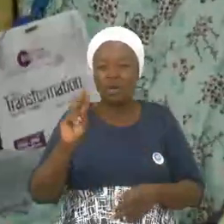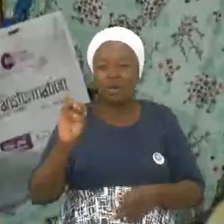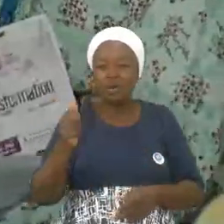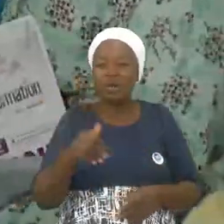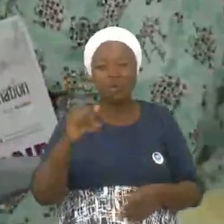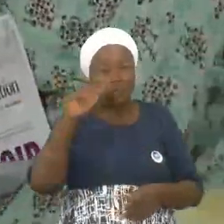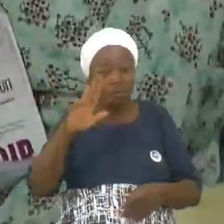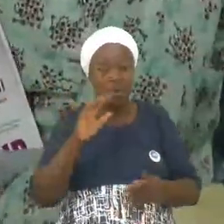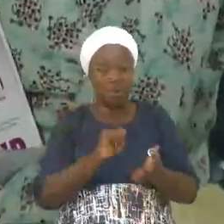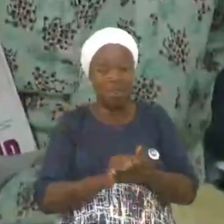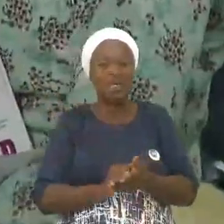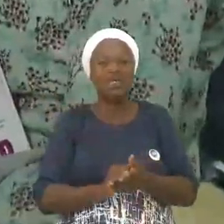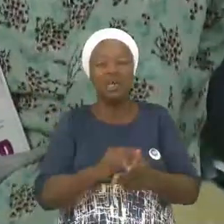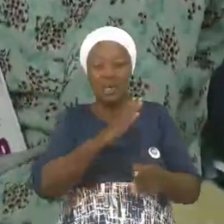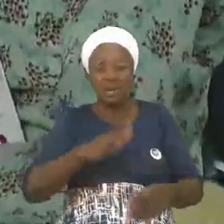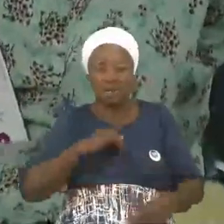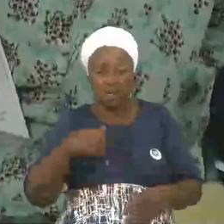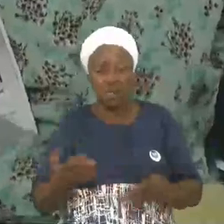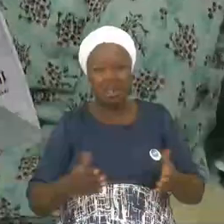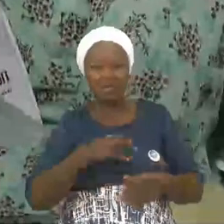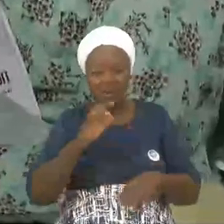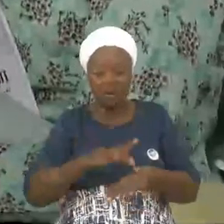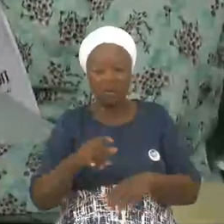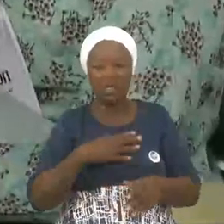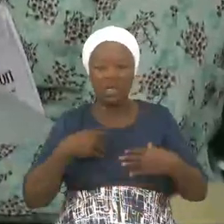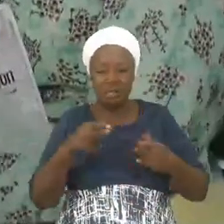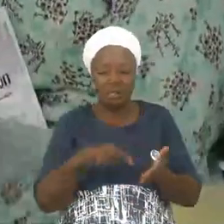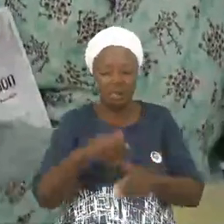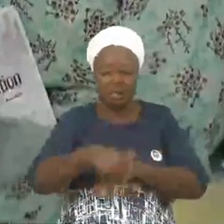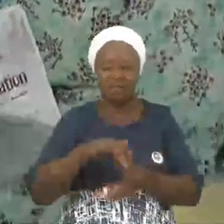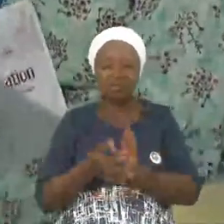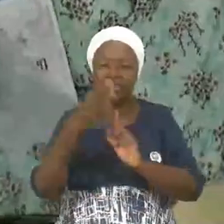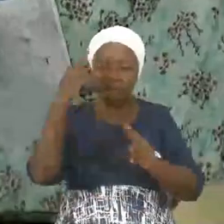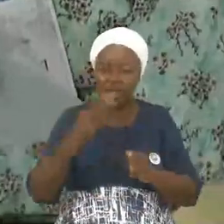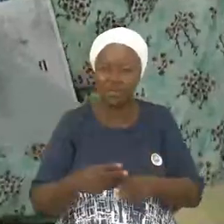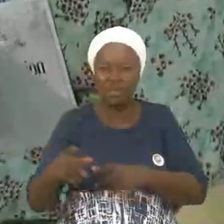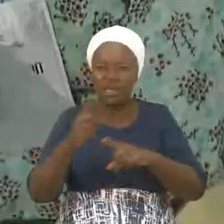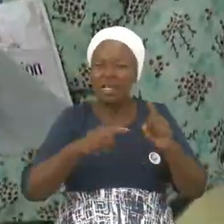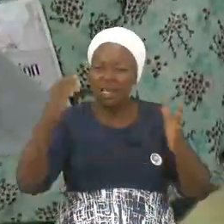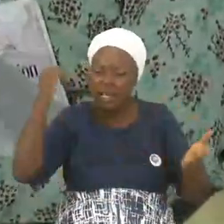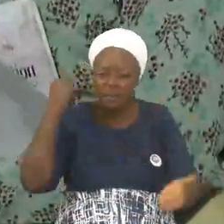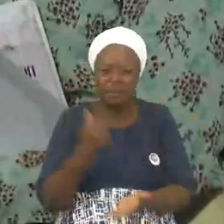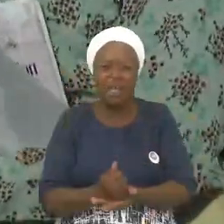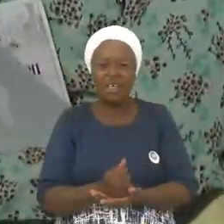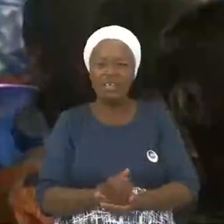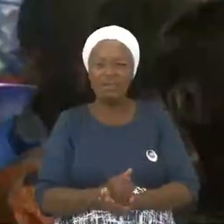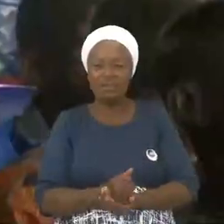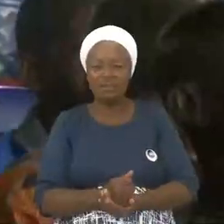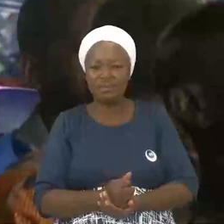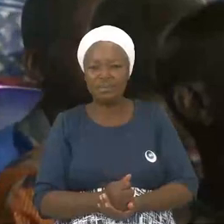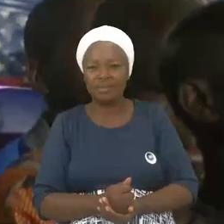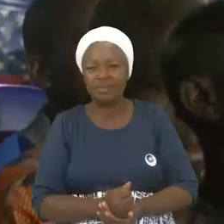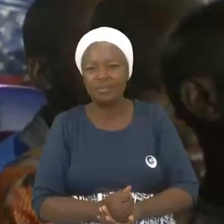cette femme coréenne et cette femme de Moscou. Ce Seigneur est encore là. Il va te toucher, te guérir ce soir au nom de